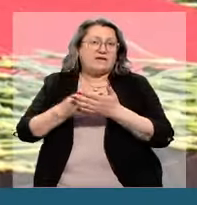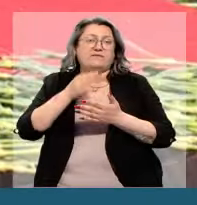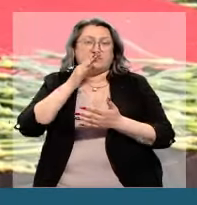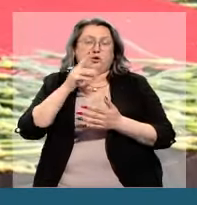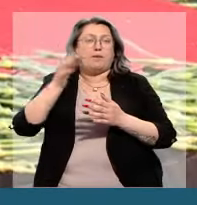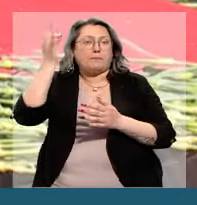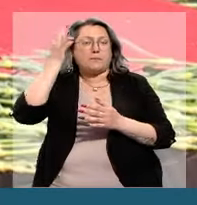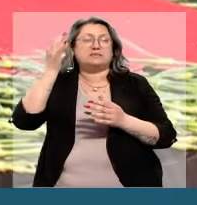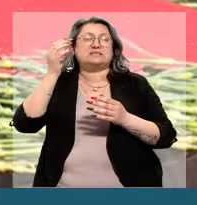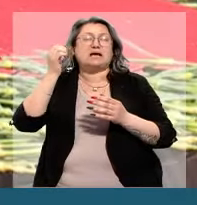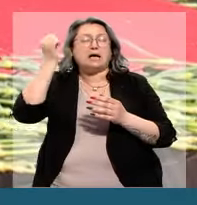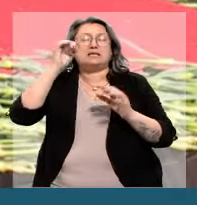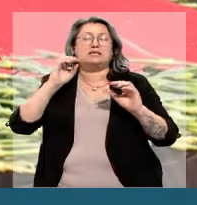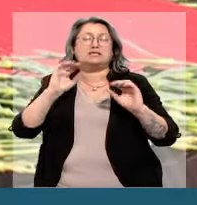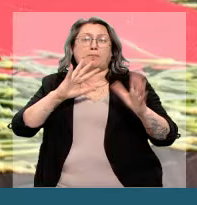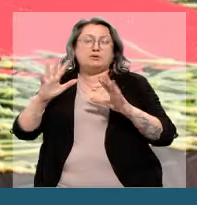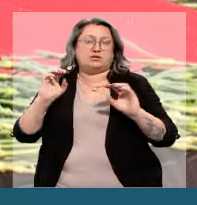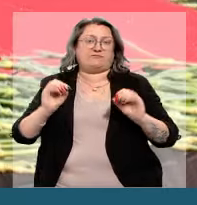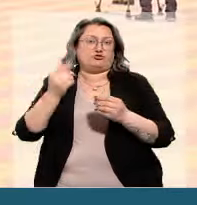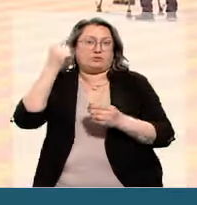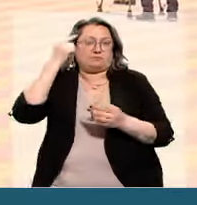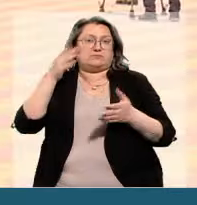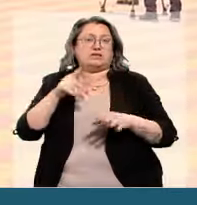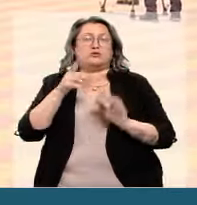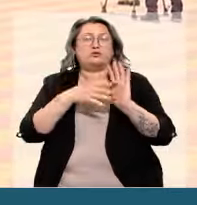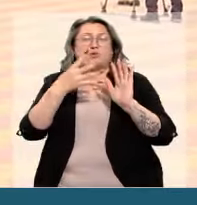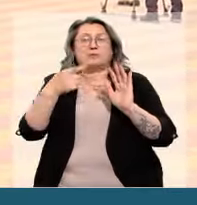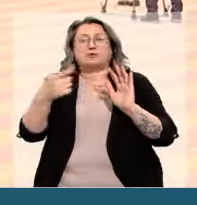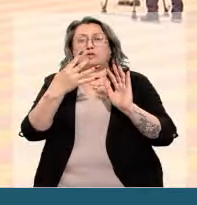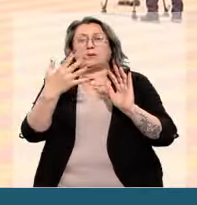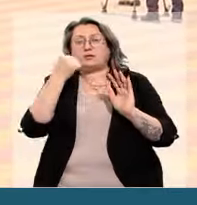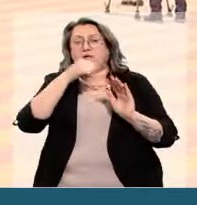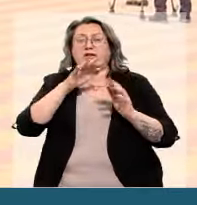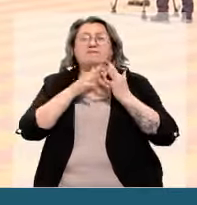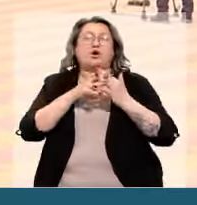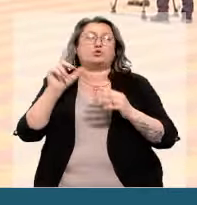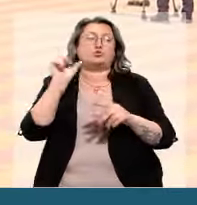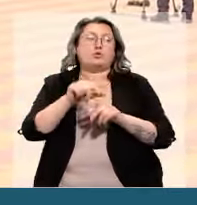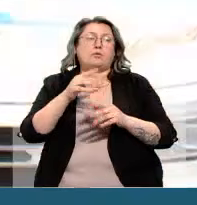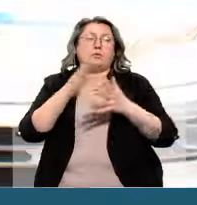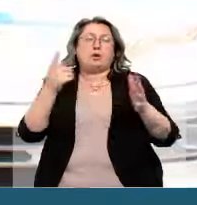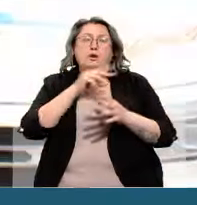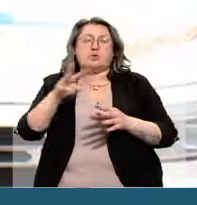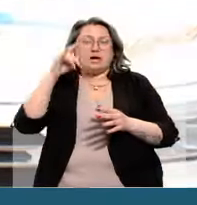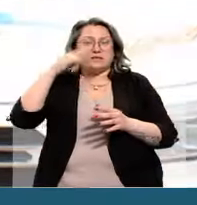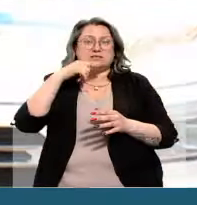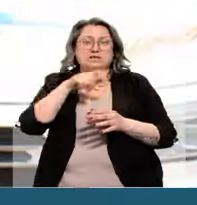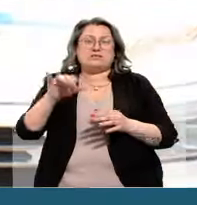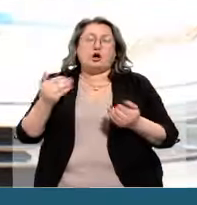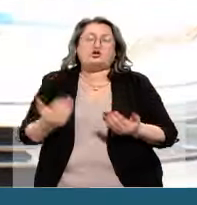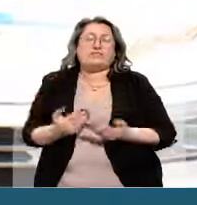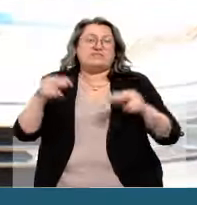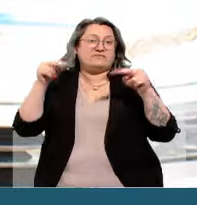память о событиях свежа до сих пор. С 1941 по 1945 на фронт ушло более миллиона казахстанцев, а